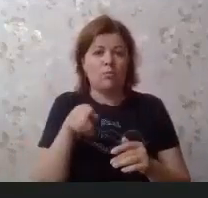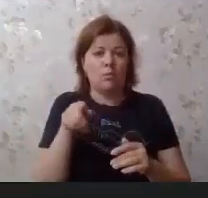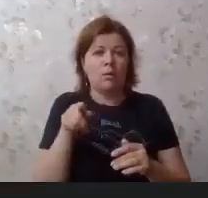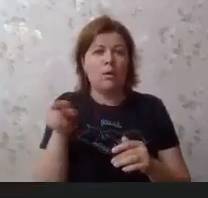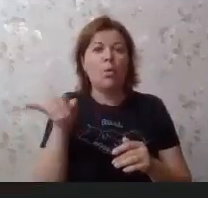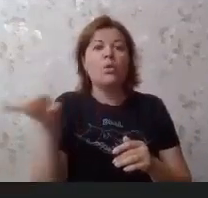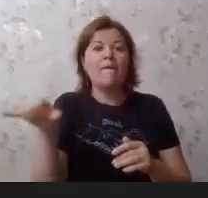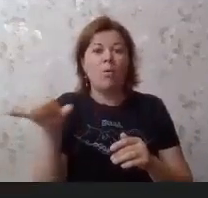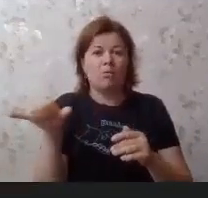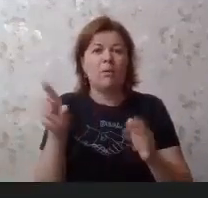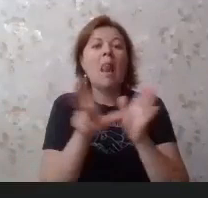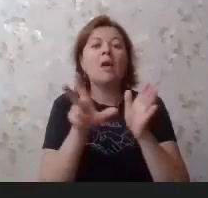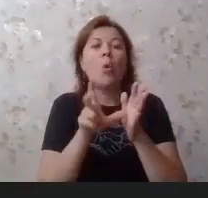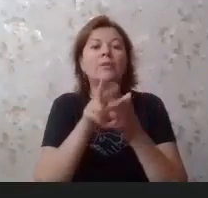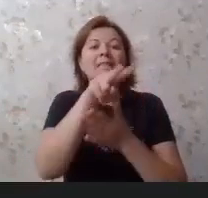сертификат.